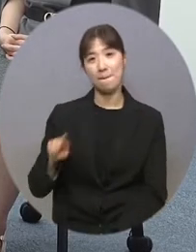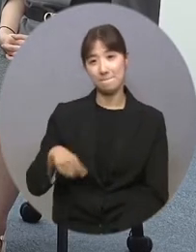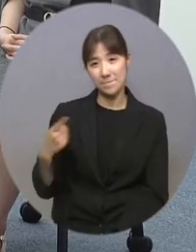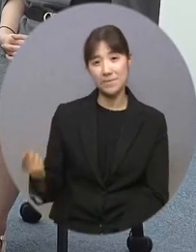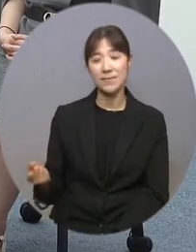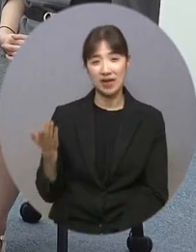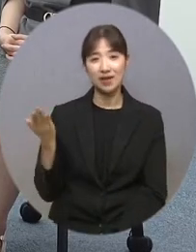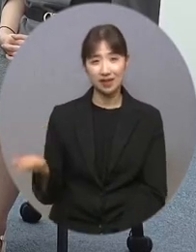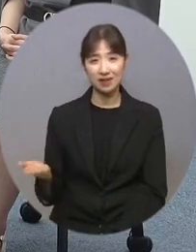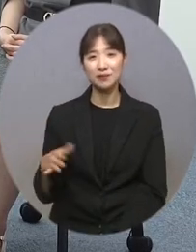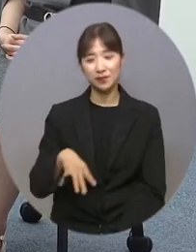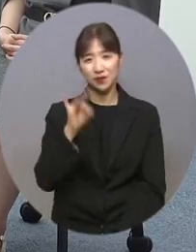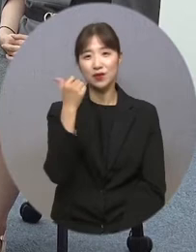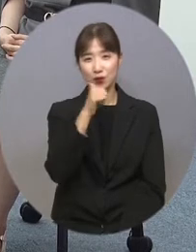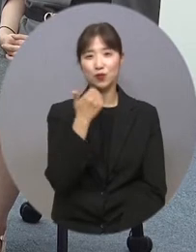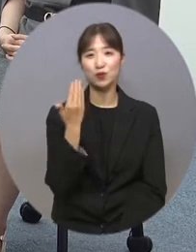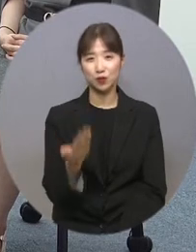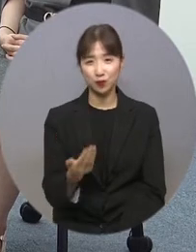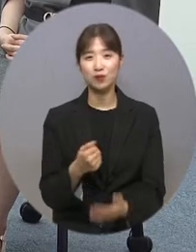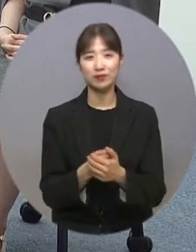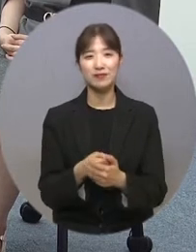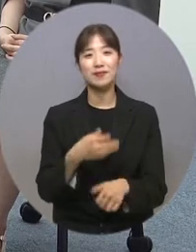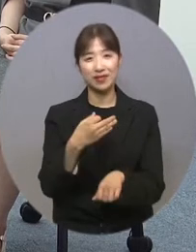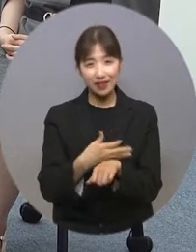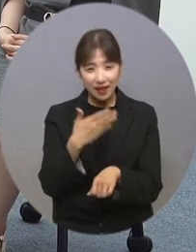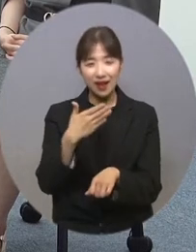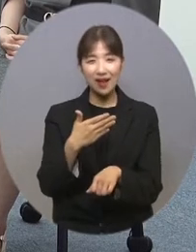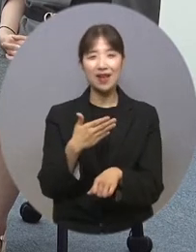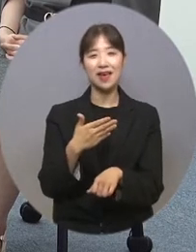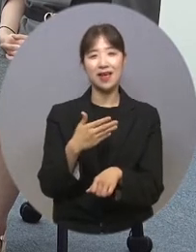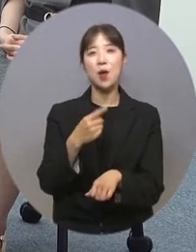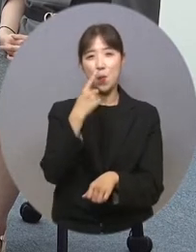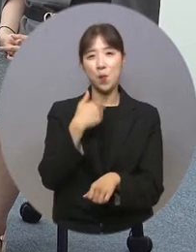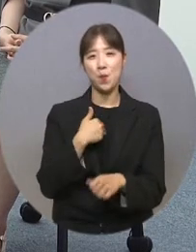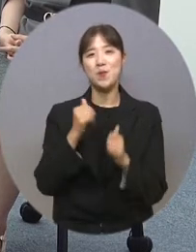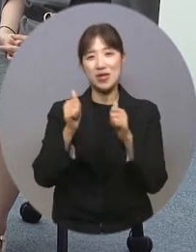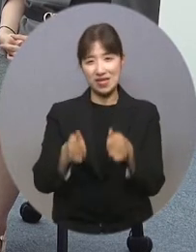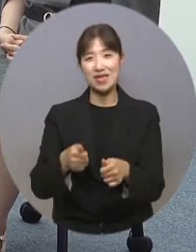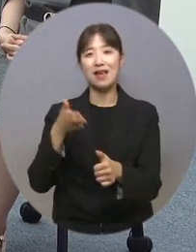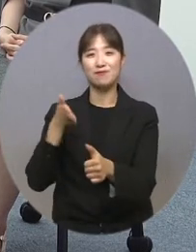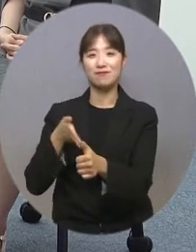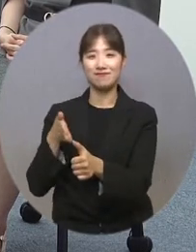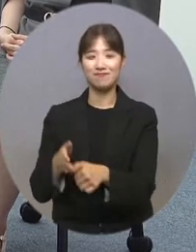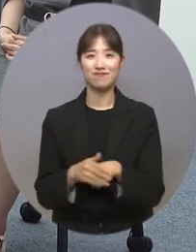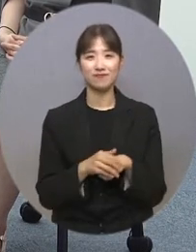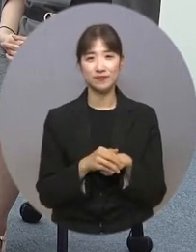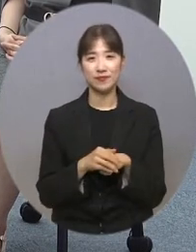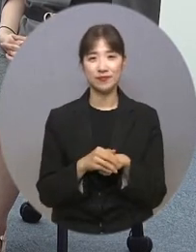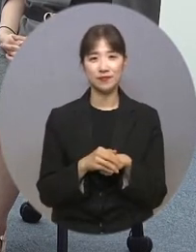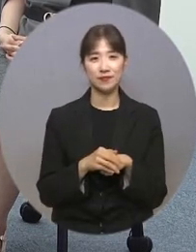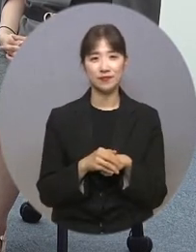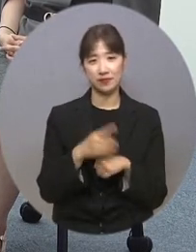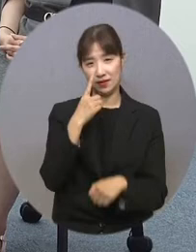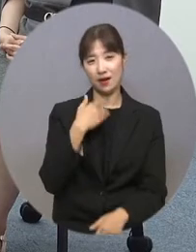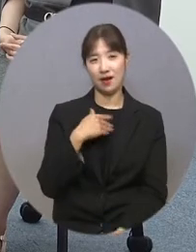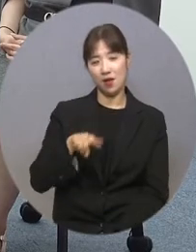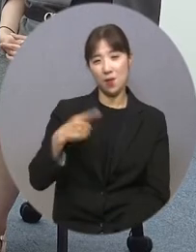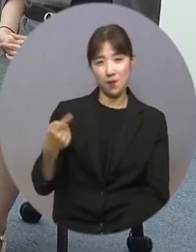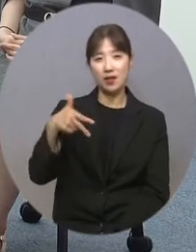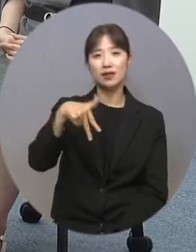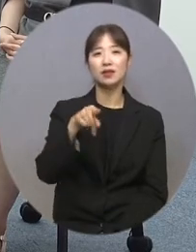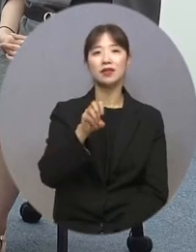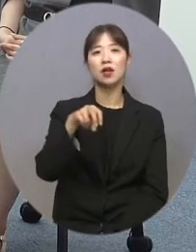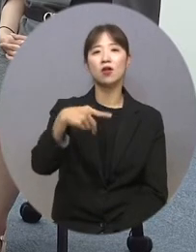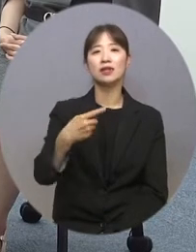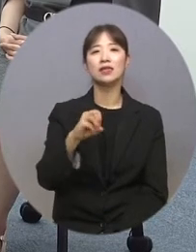분 부터 일단 소개를 드릴 께요 간단하게 어군 인사도 같이 좀 부탁드리겠습니다 어제 옆에는 정승원